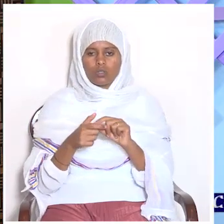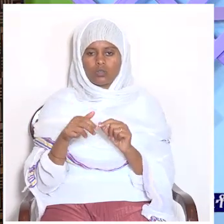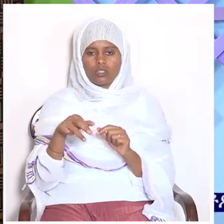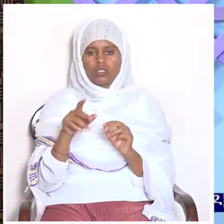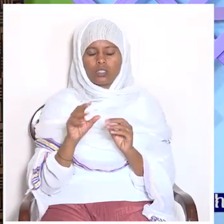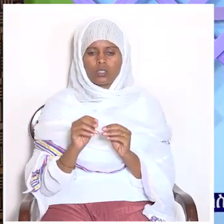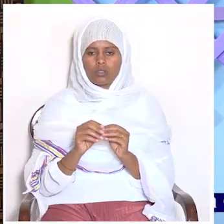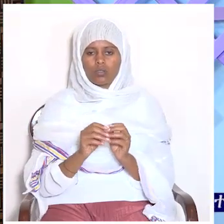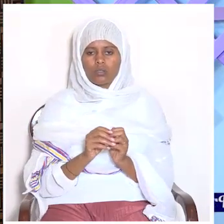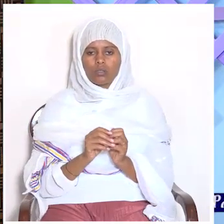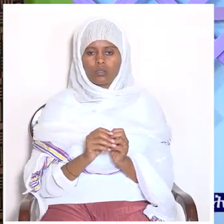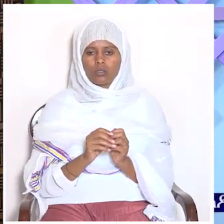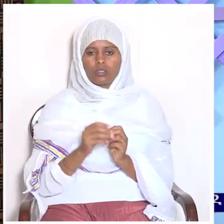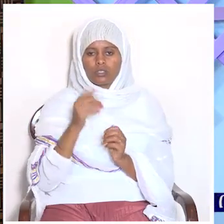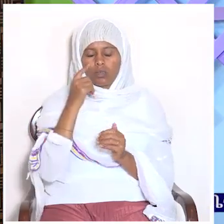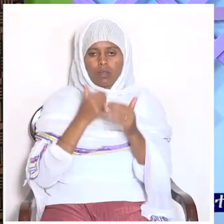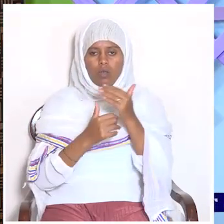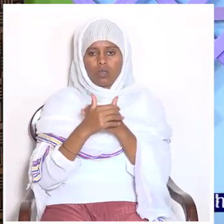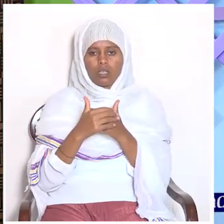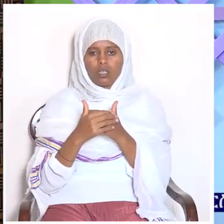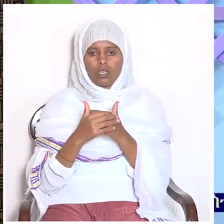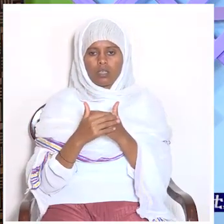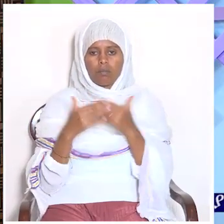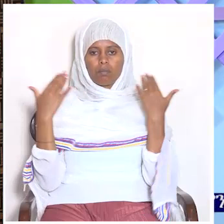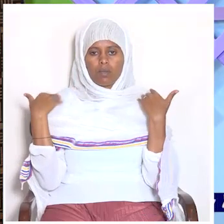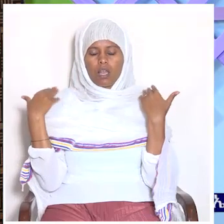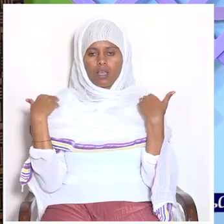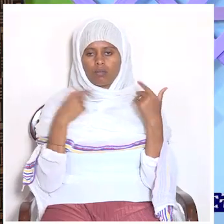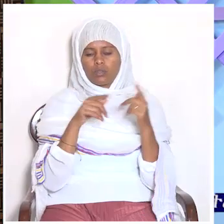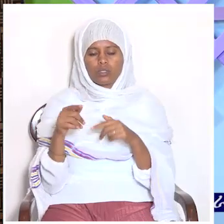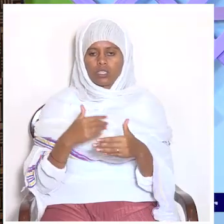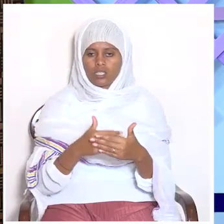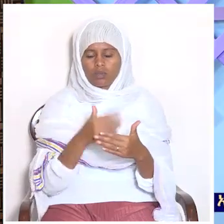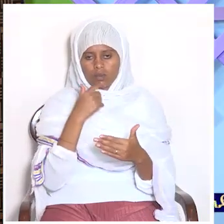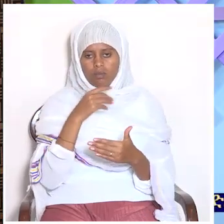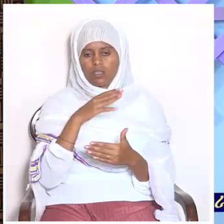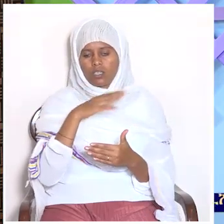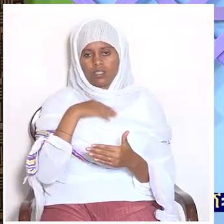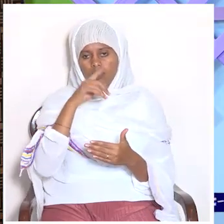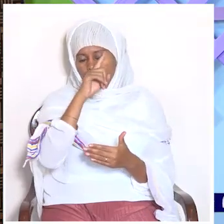ተተሓዝ ዝኸይድ እዩ ማለት እዩ። ነዚ ሰማያዊ መልኣኽ መፅኡ ንቅድስቲ ድንግል ክፀንሲ ኢኺ